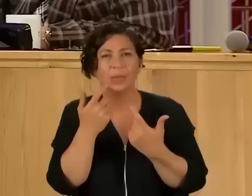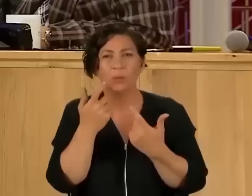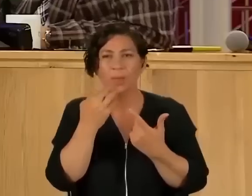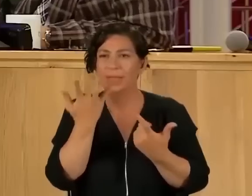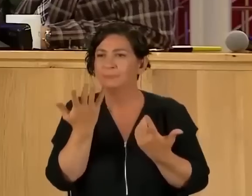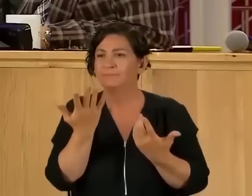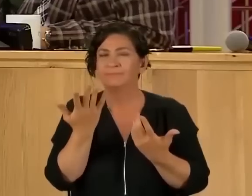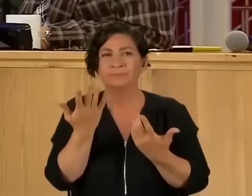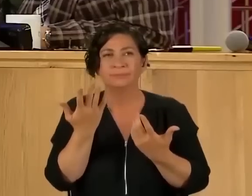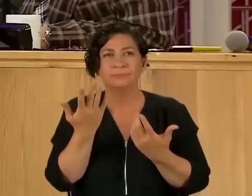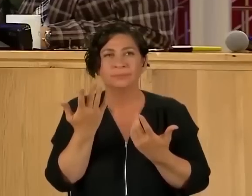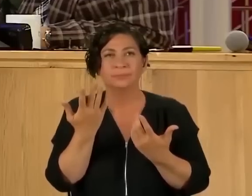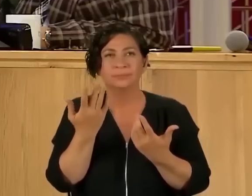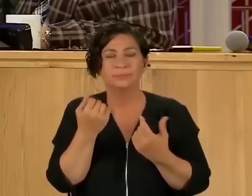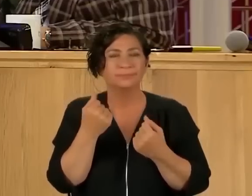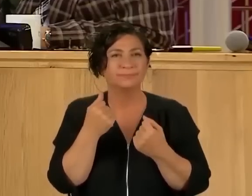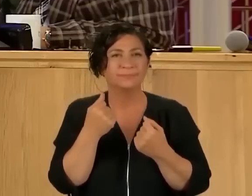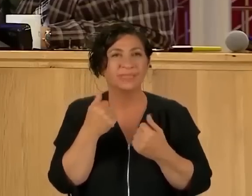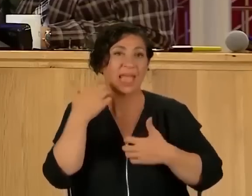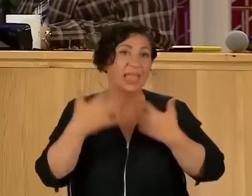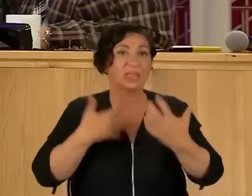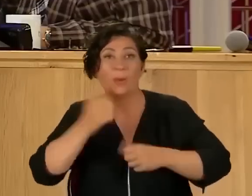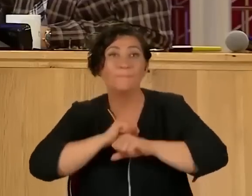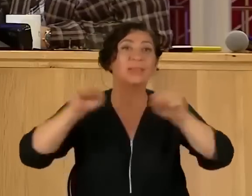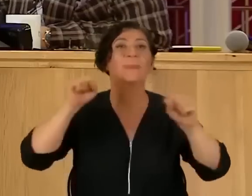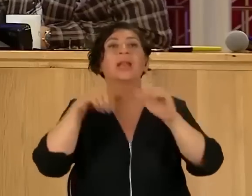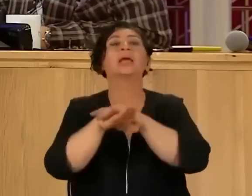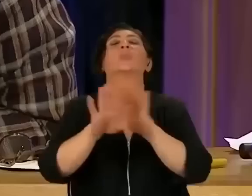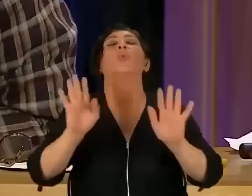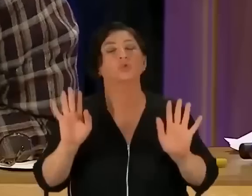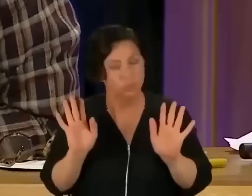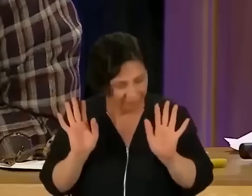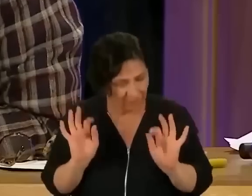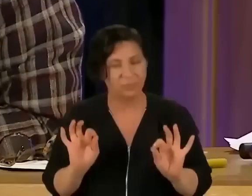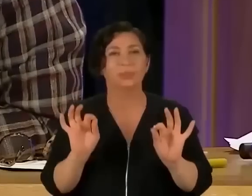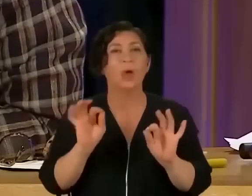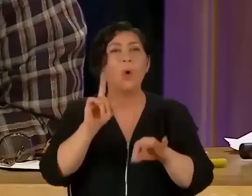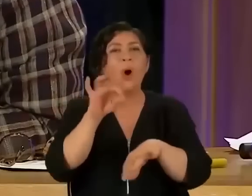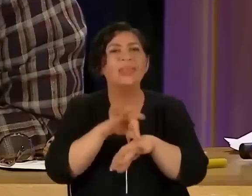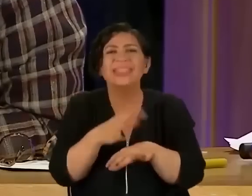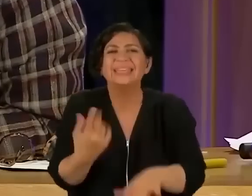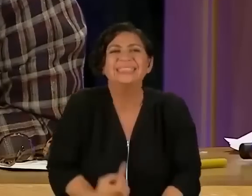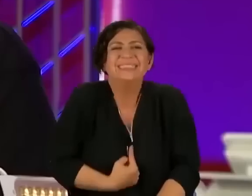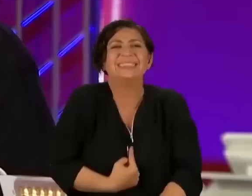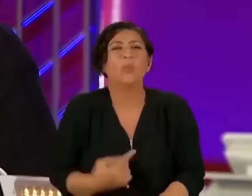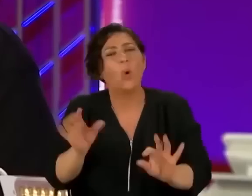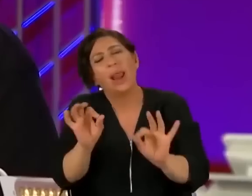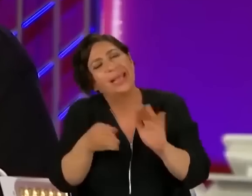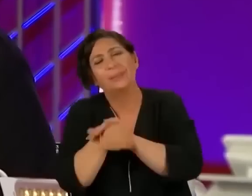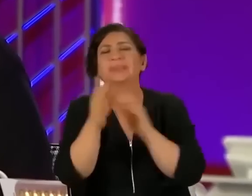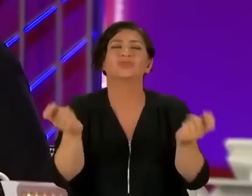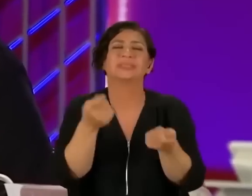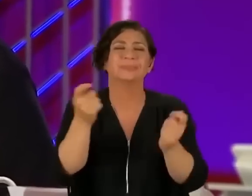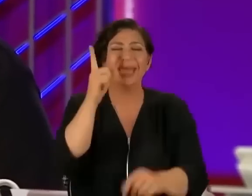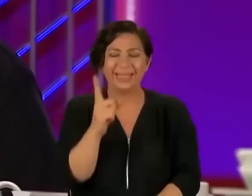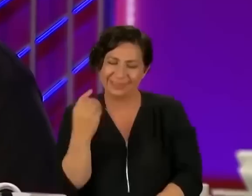girmiyorsun böyle bir nasıl söyleyeyim? Enerjik patlamayla girmiyorsun. Evet öyle girmiyorsun. Evet. Ya o an ne hissediyorsam öyle girmeye çalıştım ben.